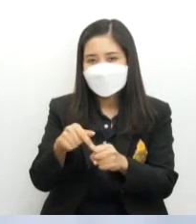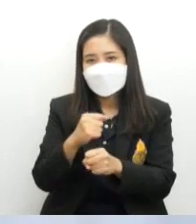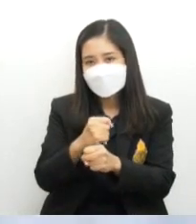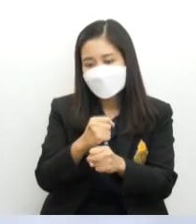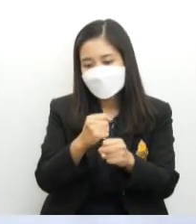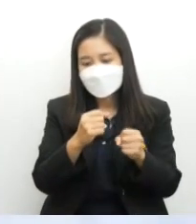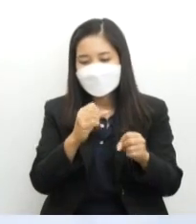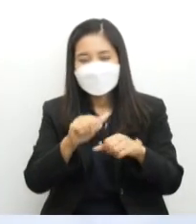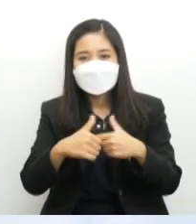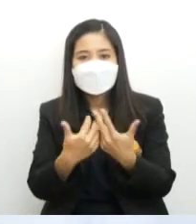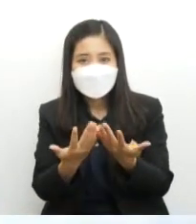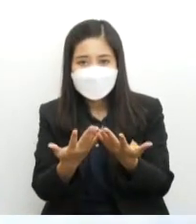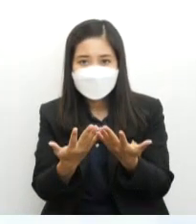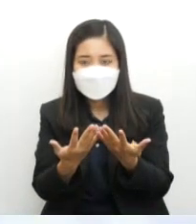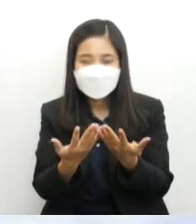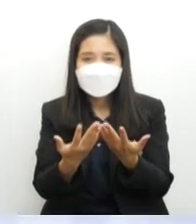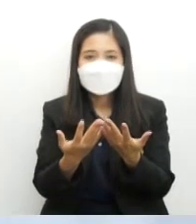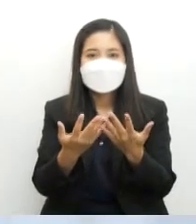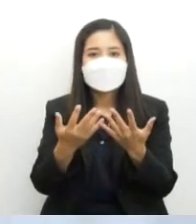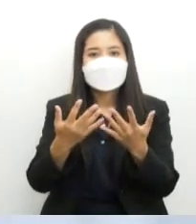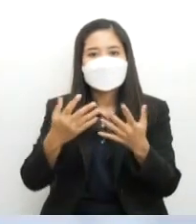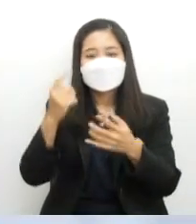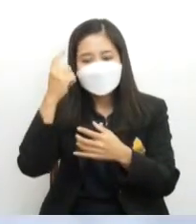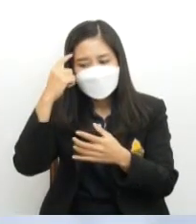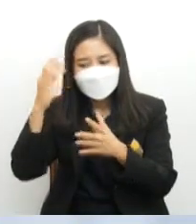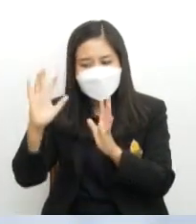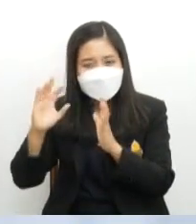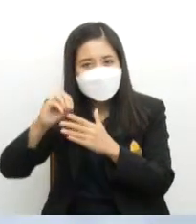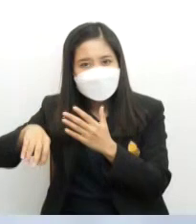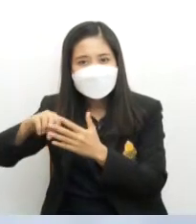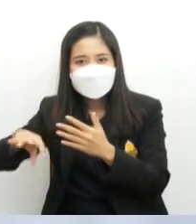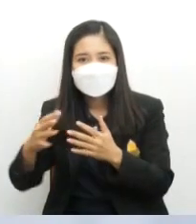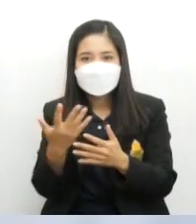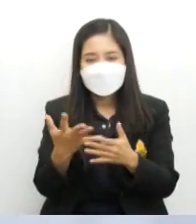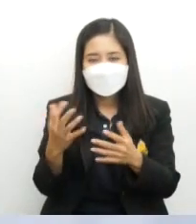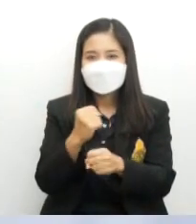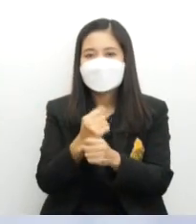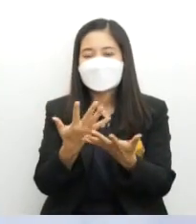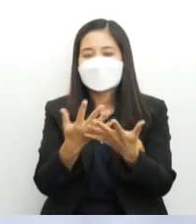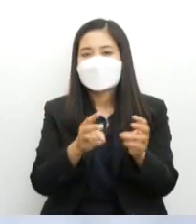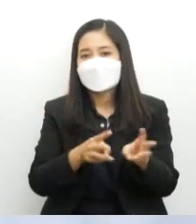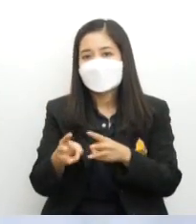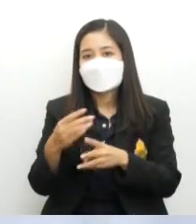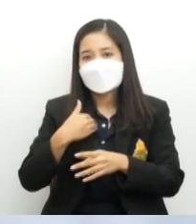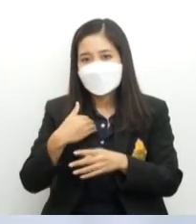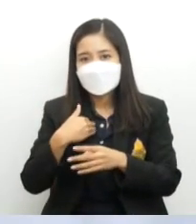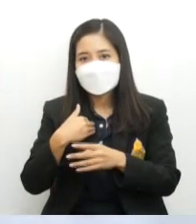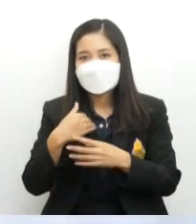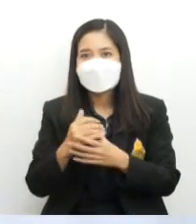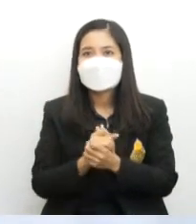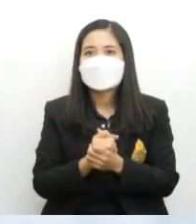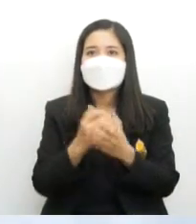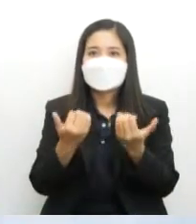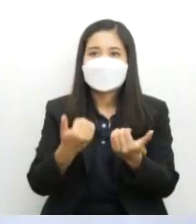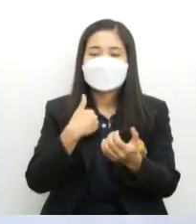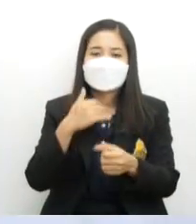ได้อย่างไรนี่คือความท้าทายใหม่ที่อยากจะฝากทุกท่านในวันนี้ว่าเราจะปรับบ้านเป็นโรงเรียนเ